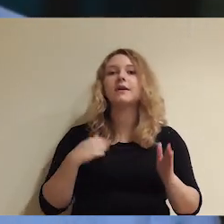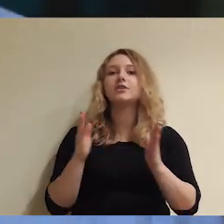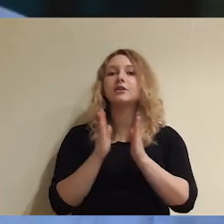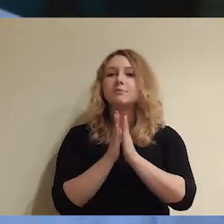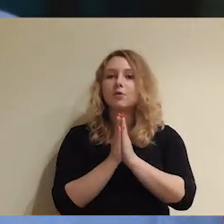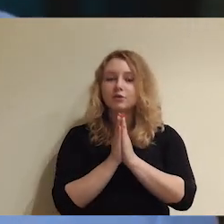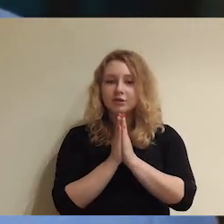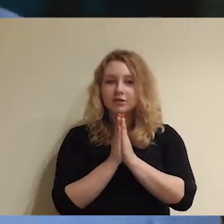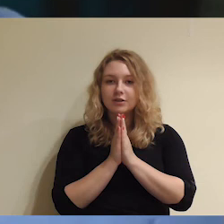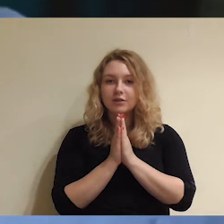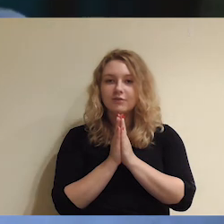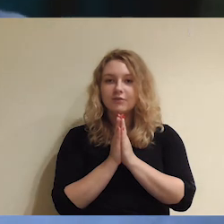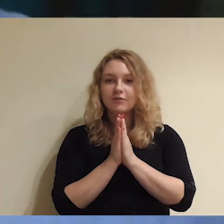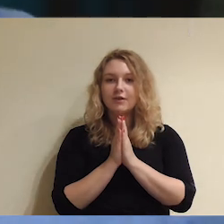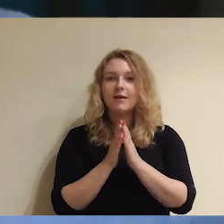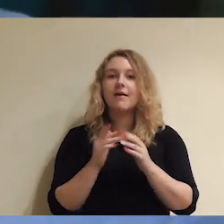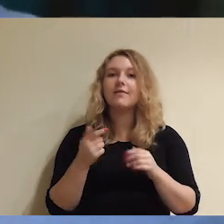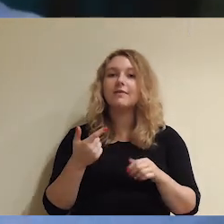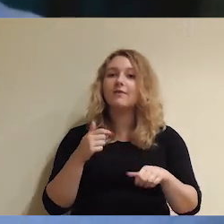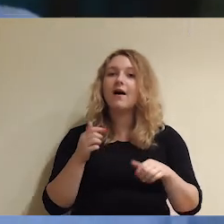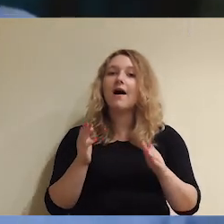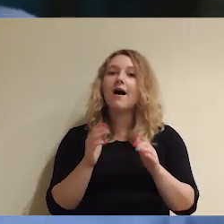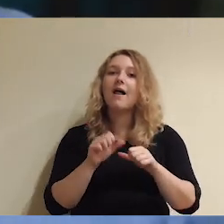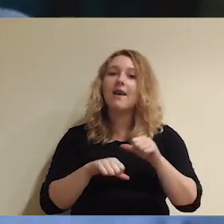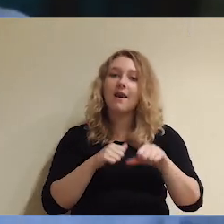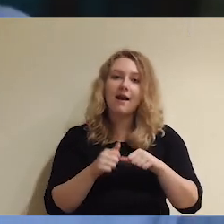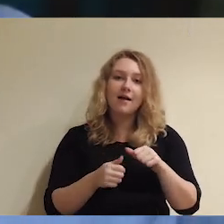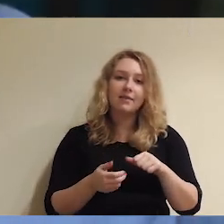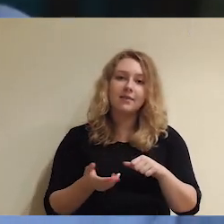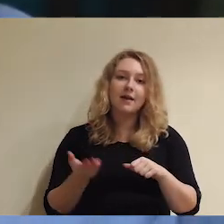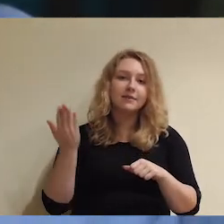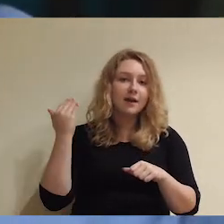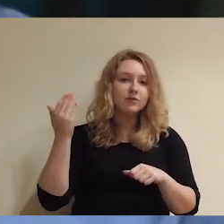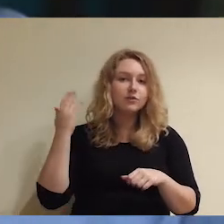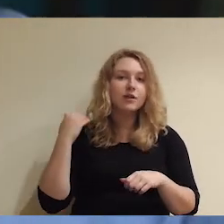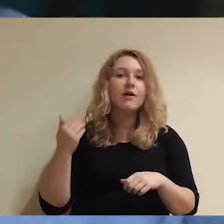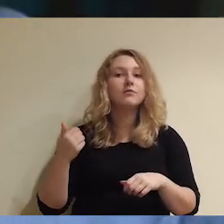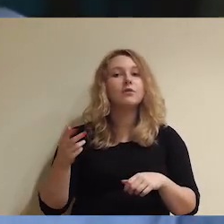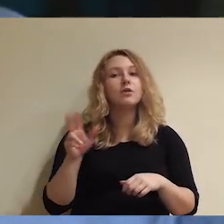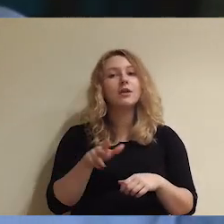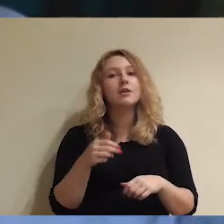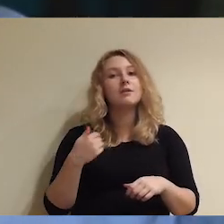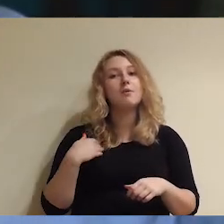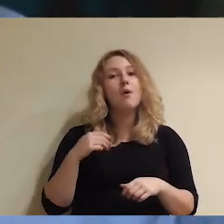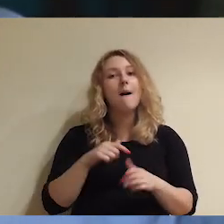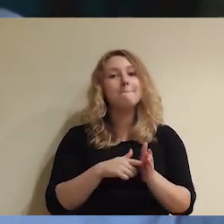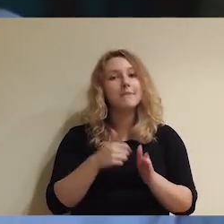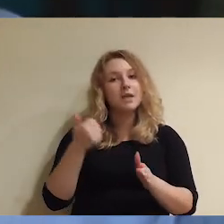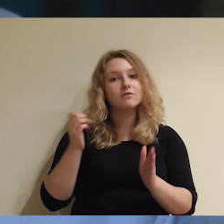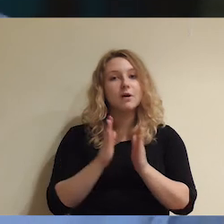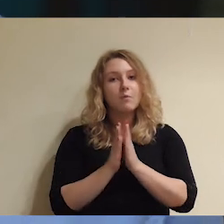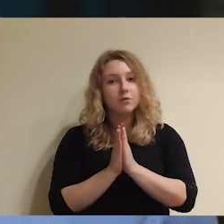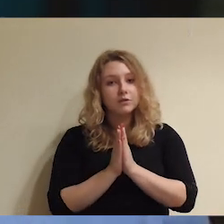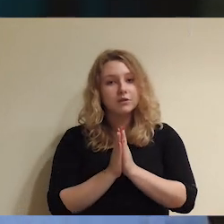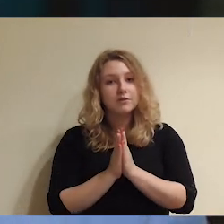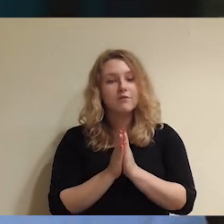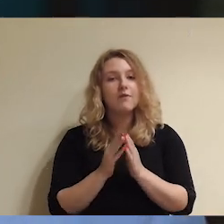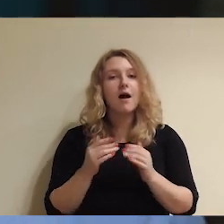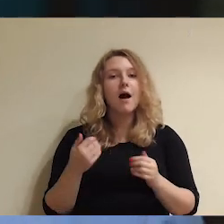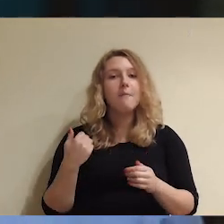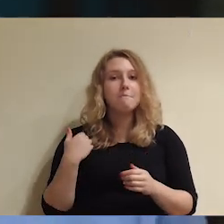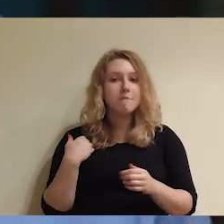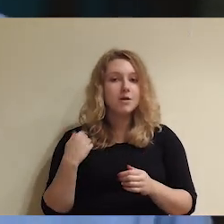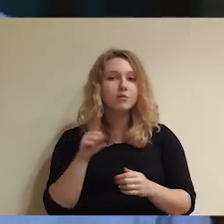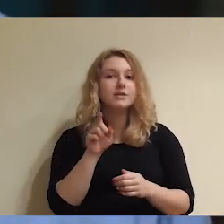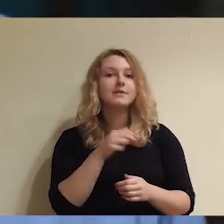że to są takie osoby, które 2 lata, kiedy była pierwsza medytacja, były z nami. I od tego czasu dużo się